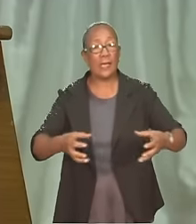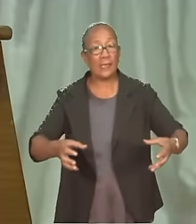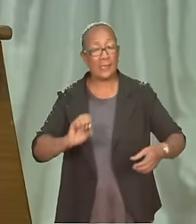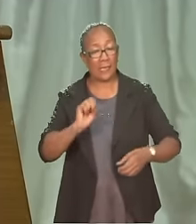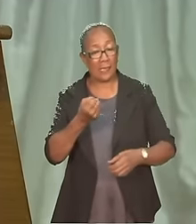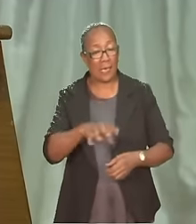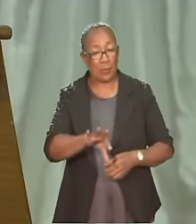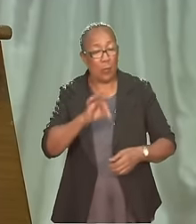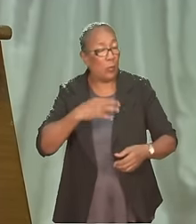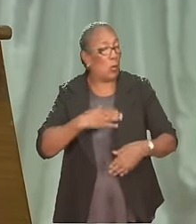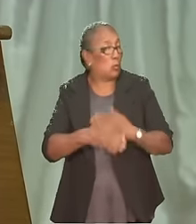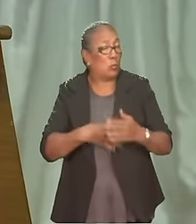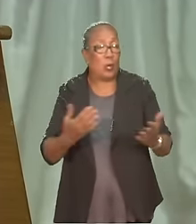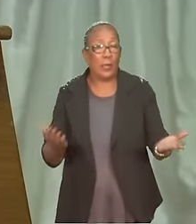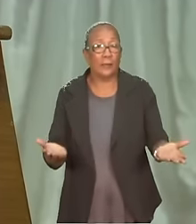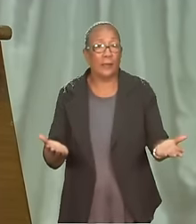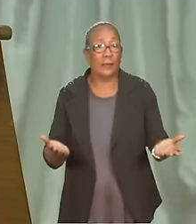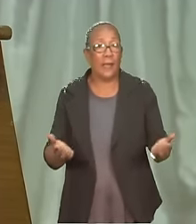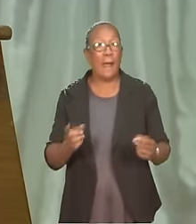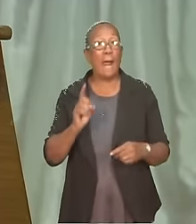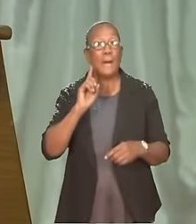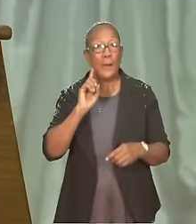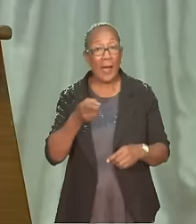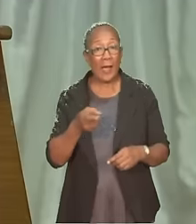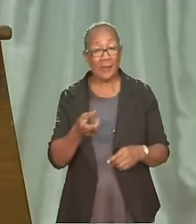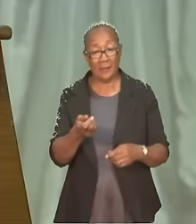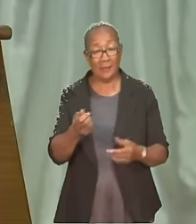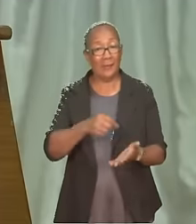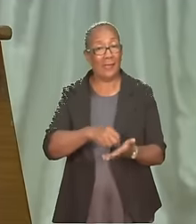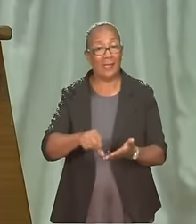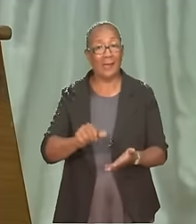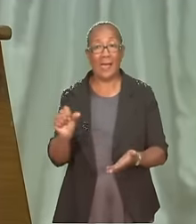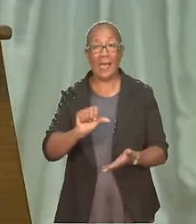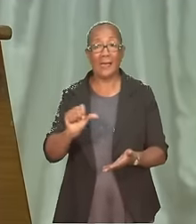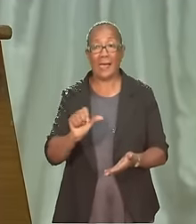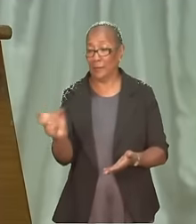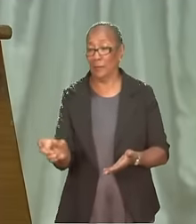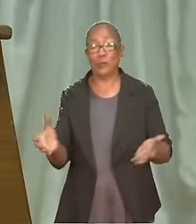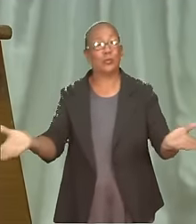worden. Maar het blijkt dat die gelden elders gingen.